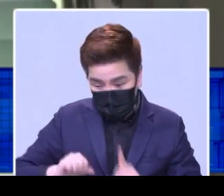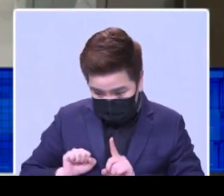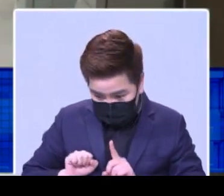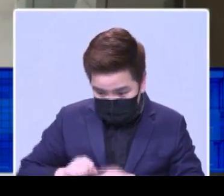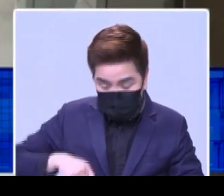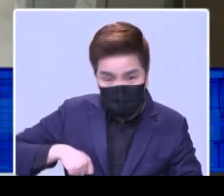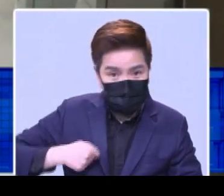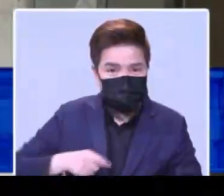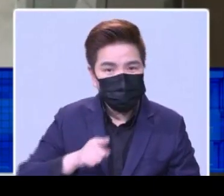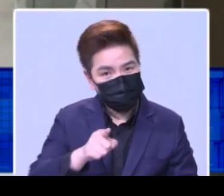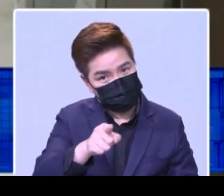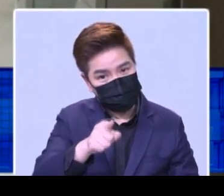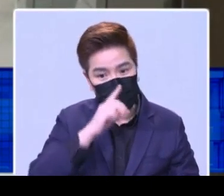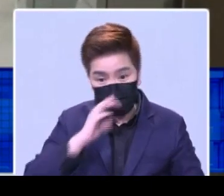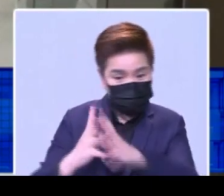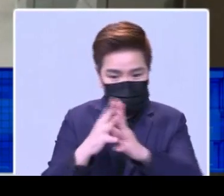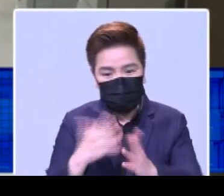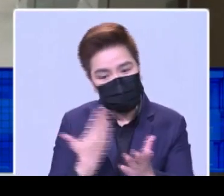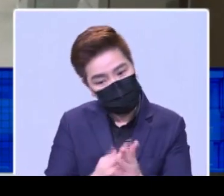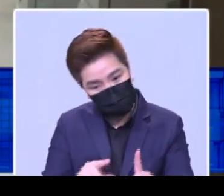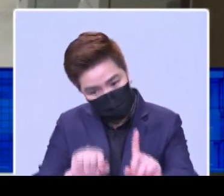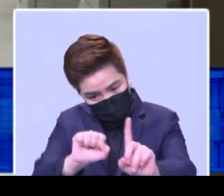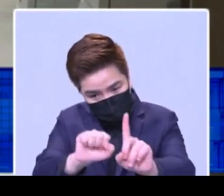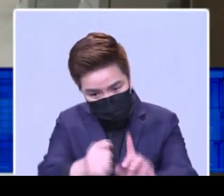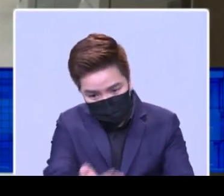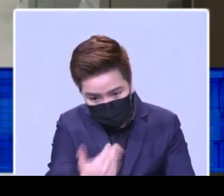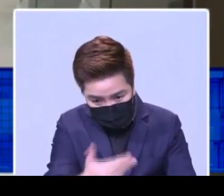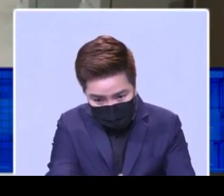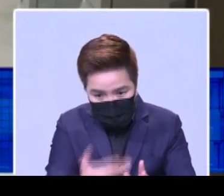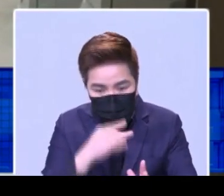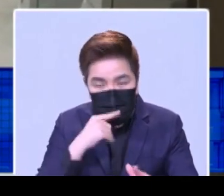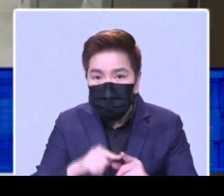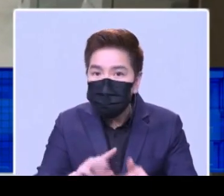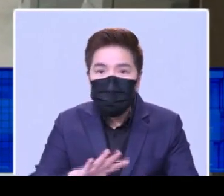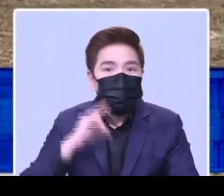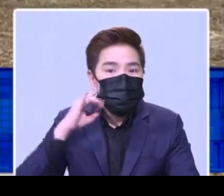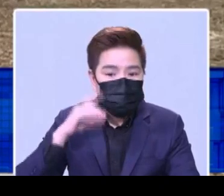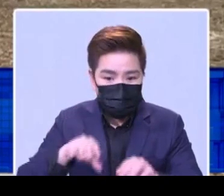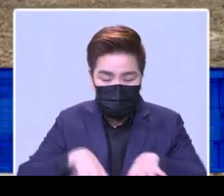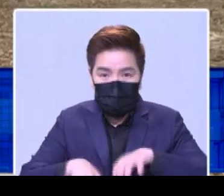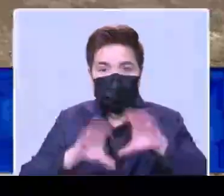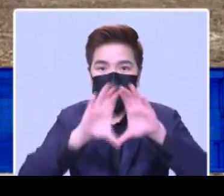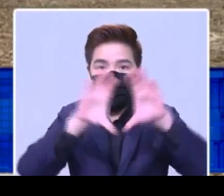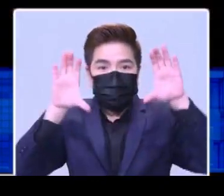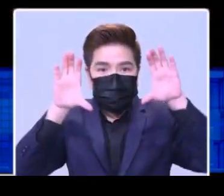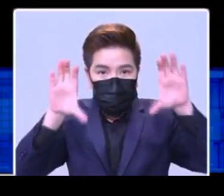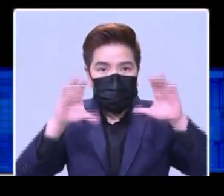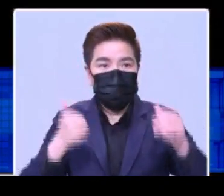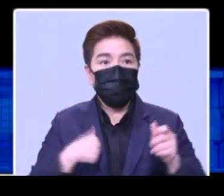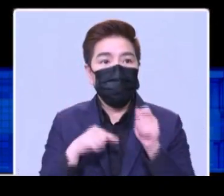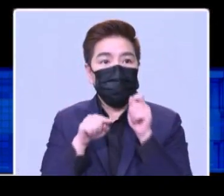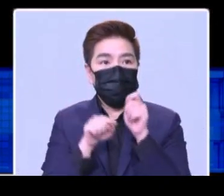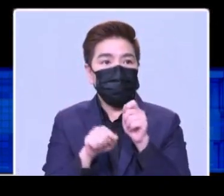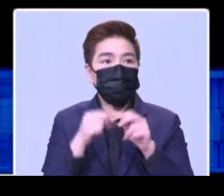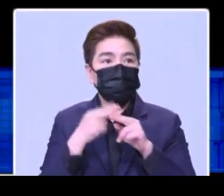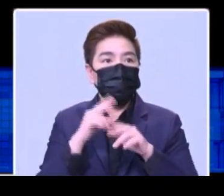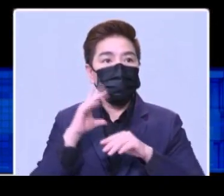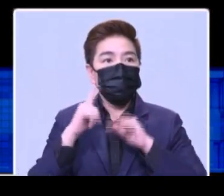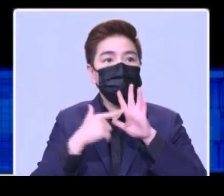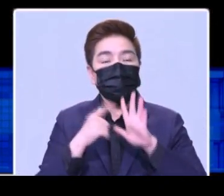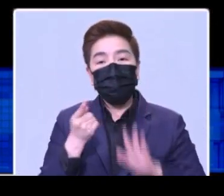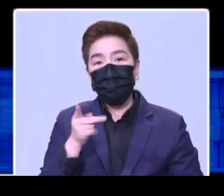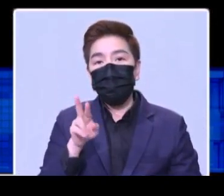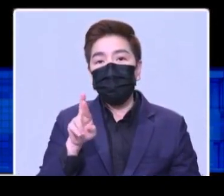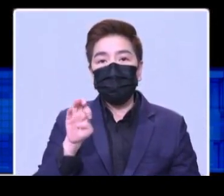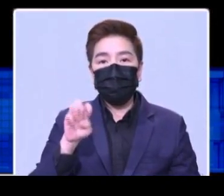100,000 อย่าห้าวพูดง่ายๆคือแบบนั้นอันนี้คือป้ายที่ทางผู้จัดงานเขาขึ้นเอาไว ้ นะฮะทางในอำเภอดงหลวงคุณชาคริตชุม